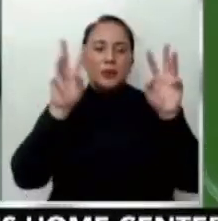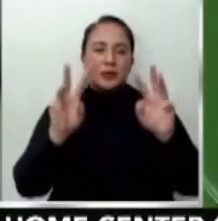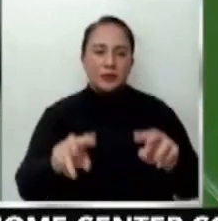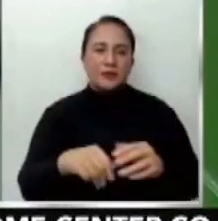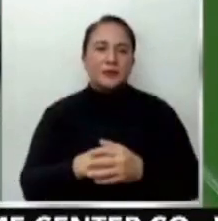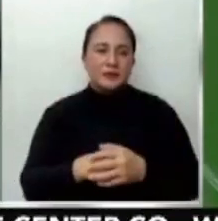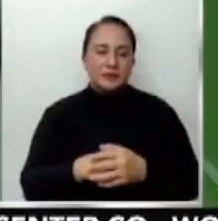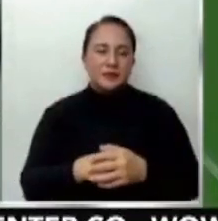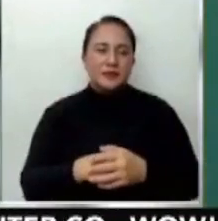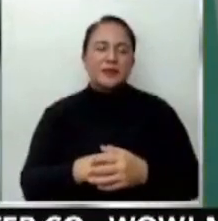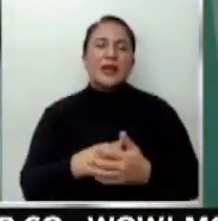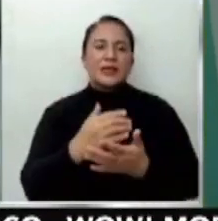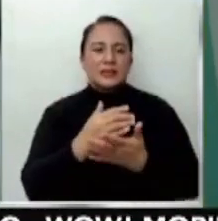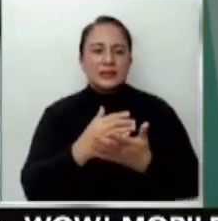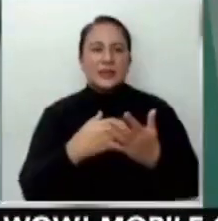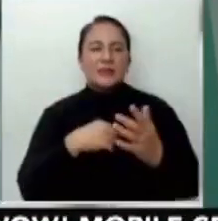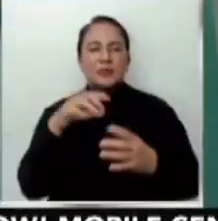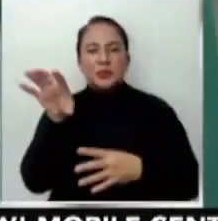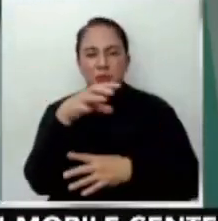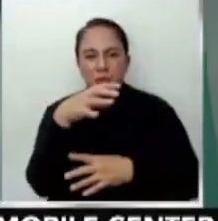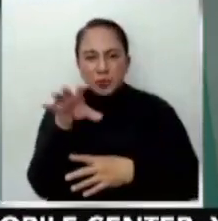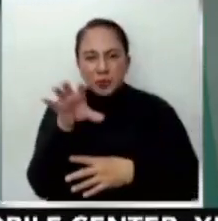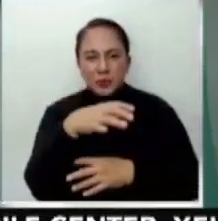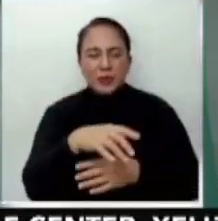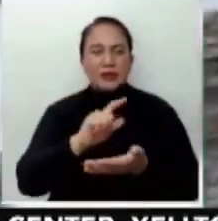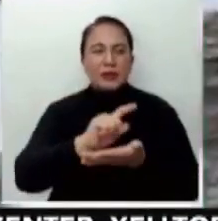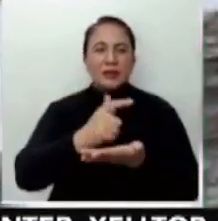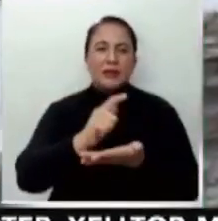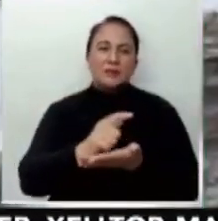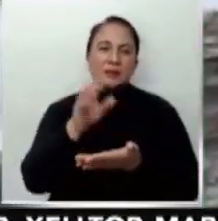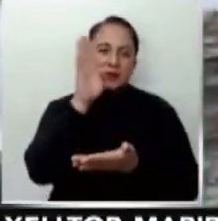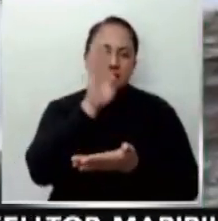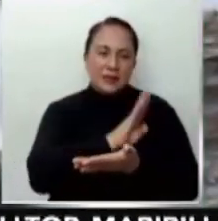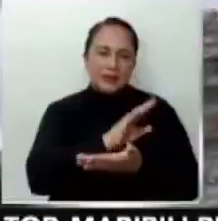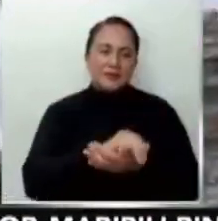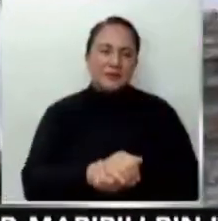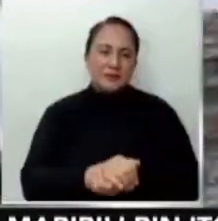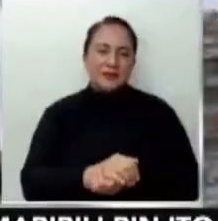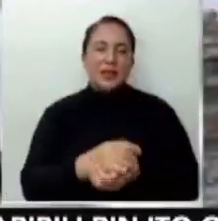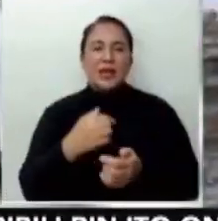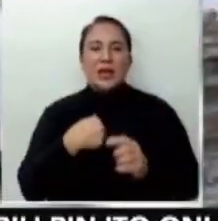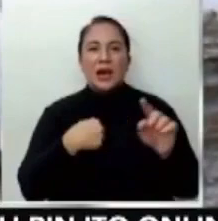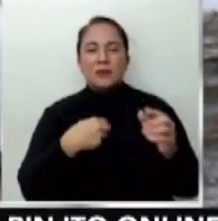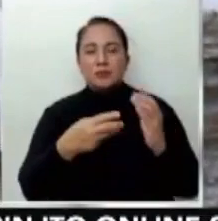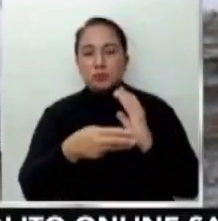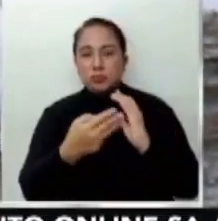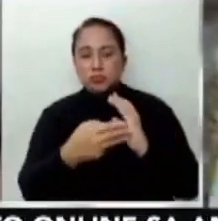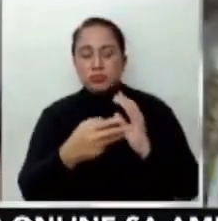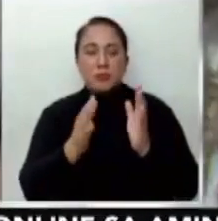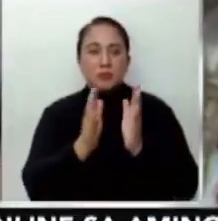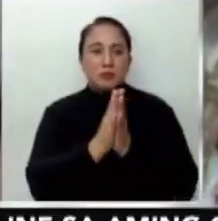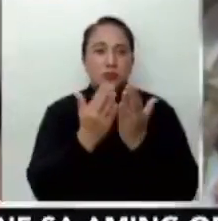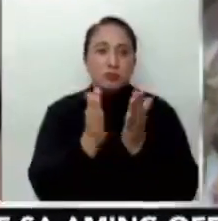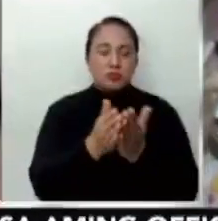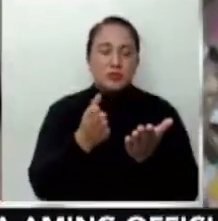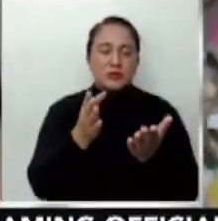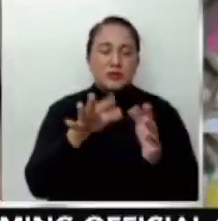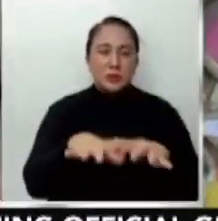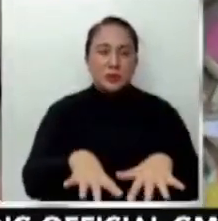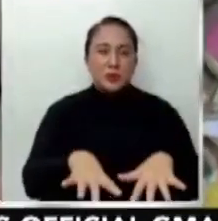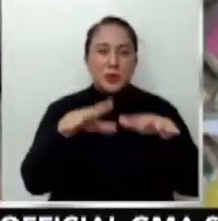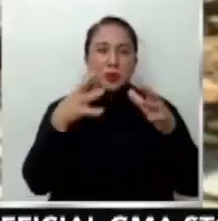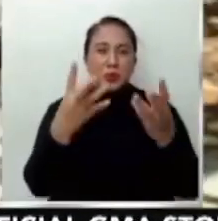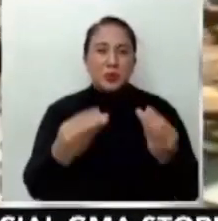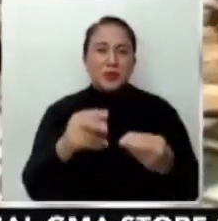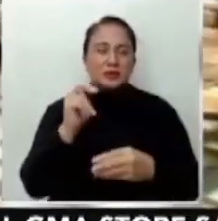ilang electric fan at isang laptop din daw na nasira. Ang mga module at libro na nabasa ng baha, kailangan nang